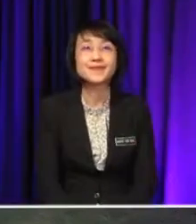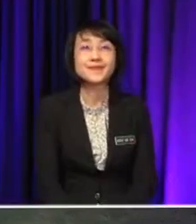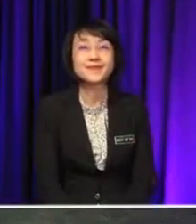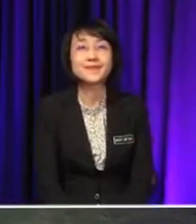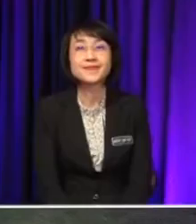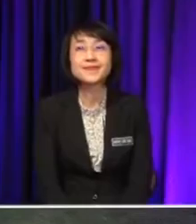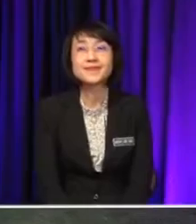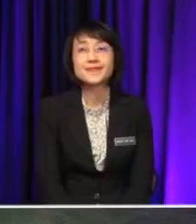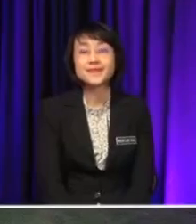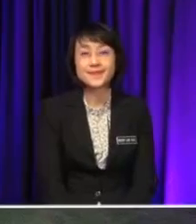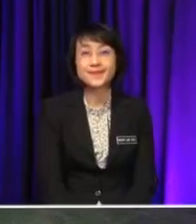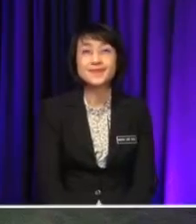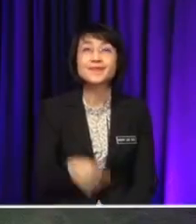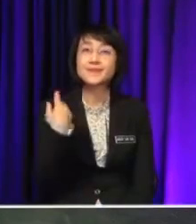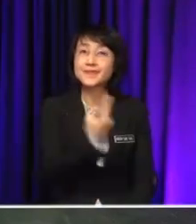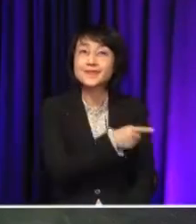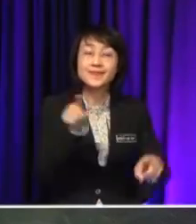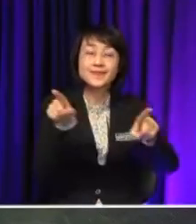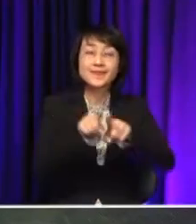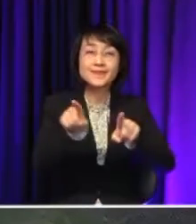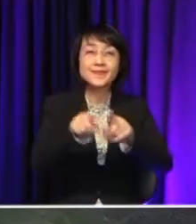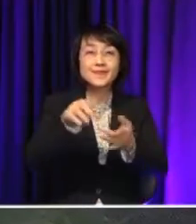kita sama-sama belajar sama-sama